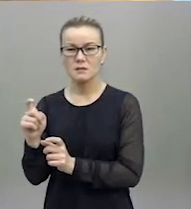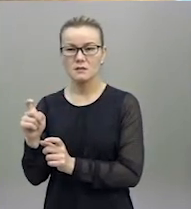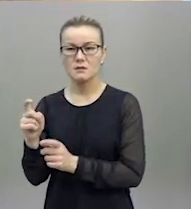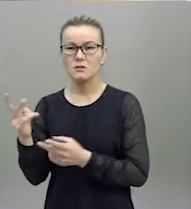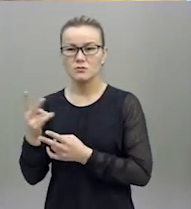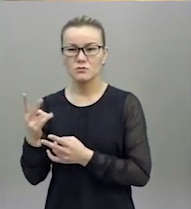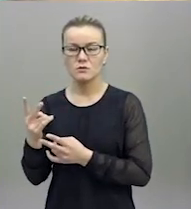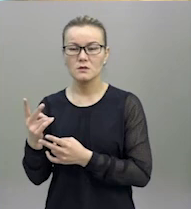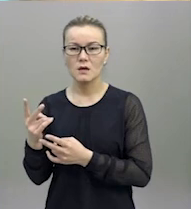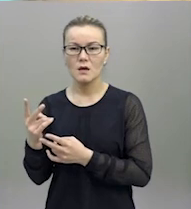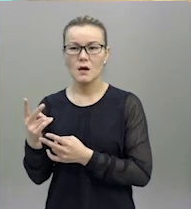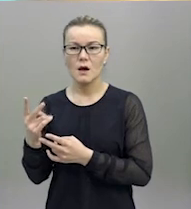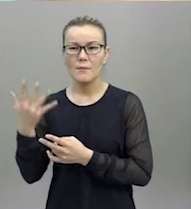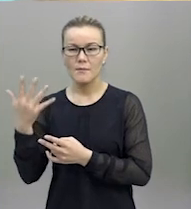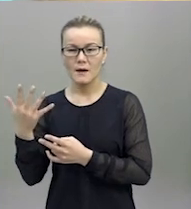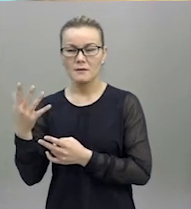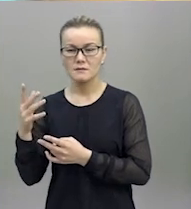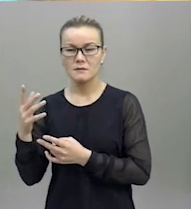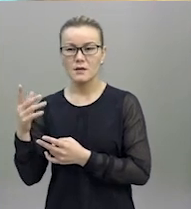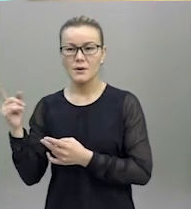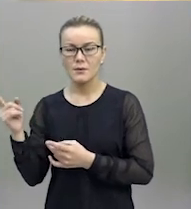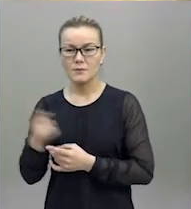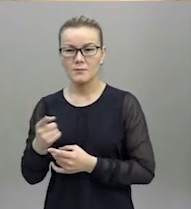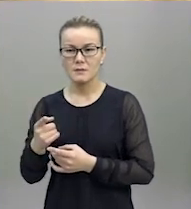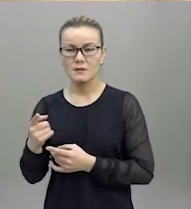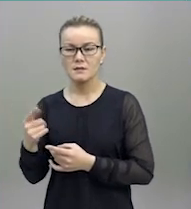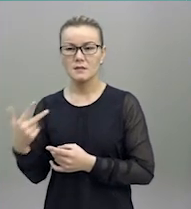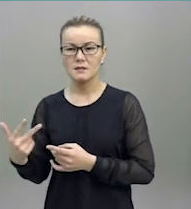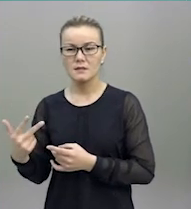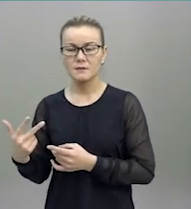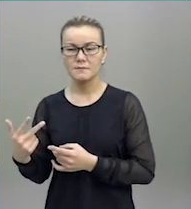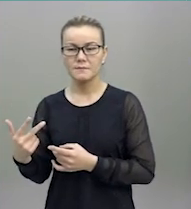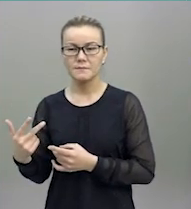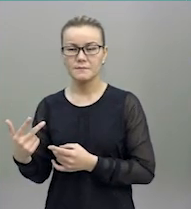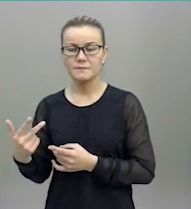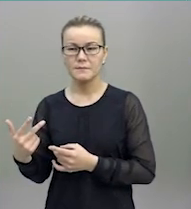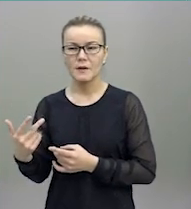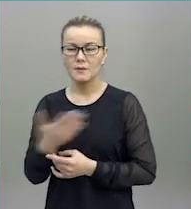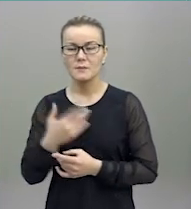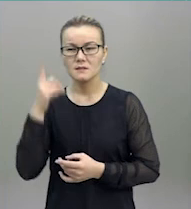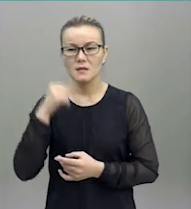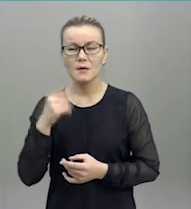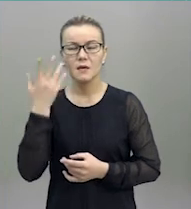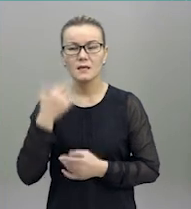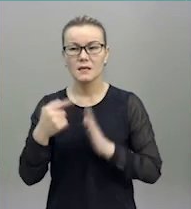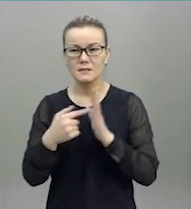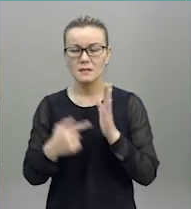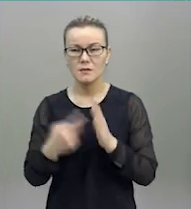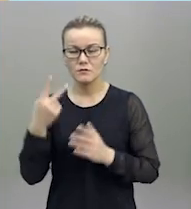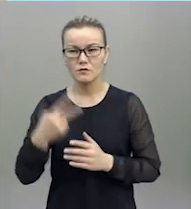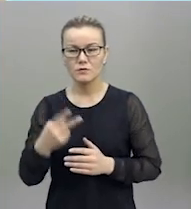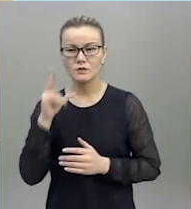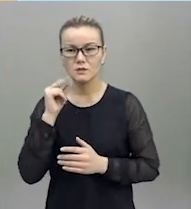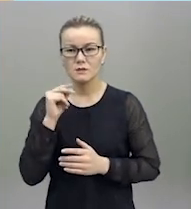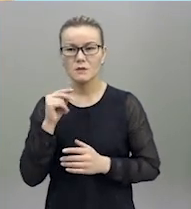-5 мы должны поделить на минус 3 далее мы знаем что определение двух чисел